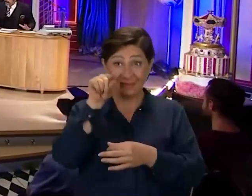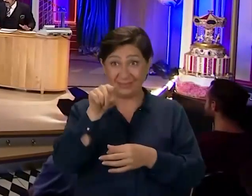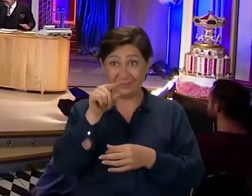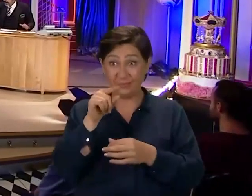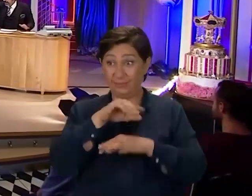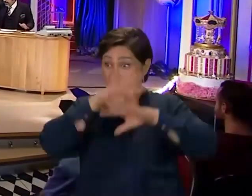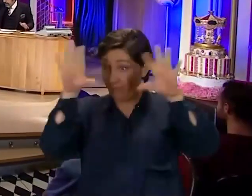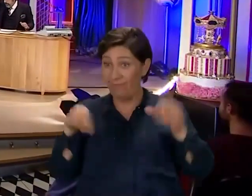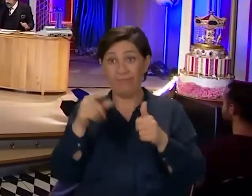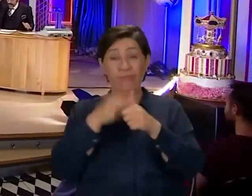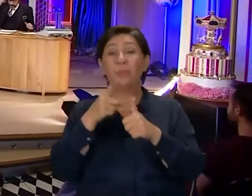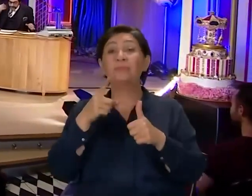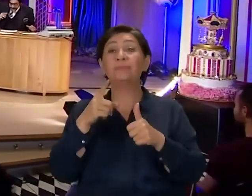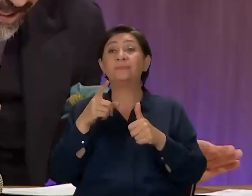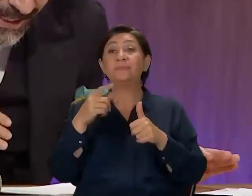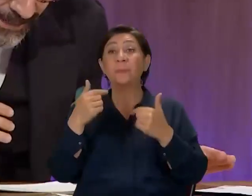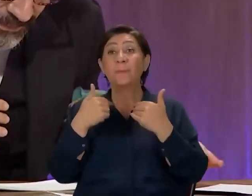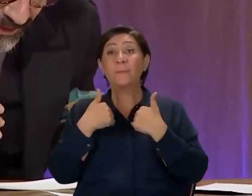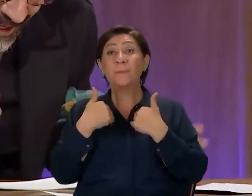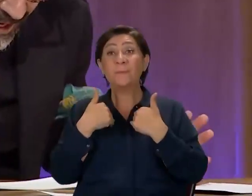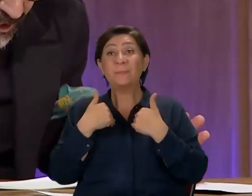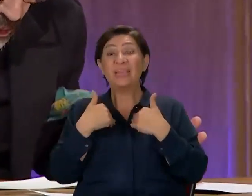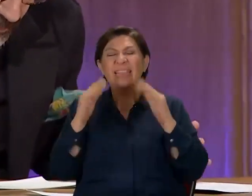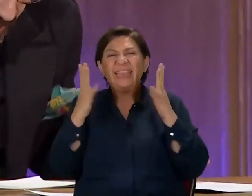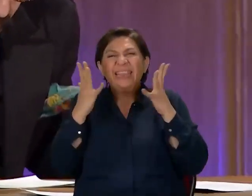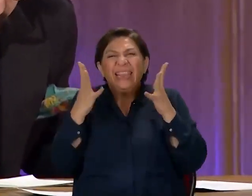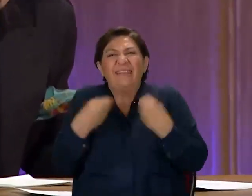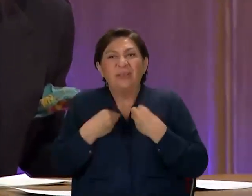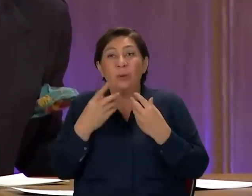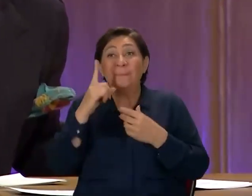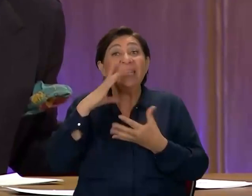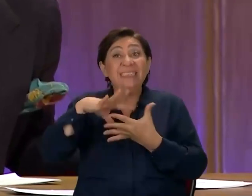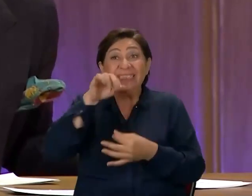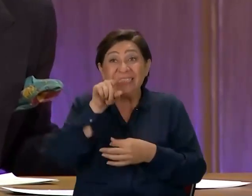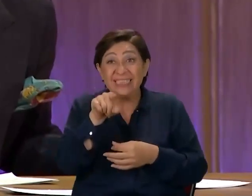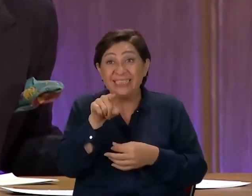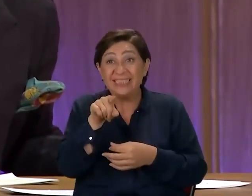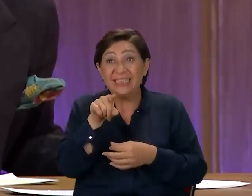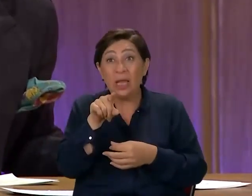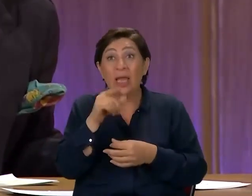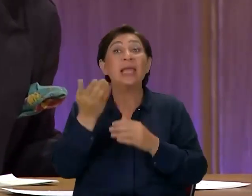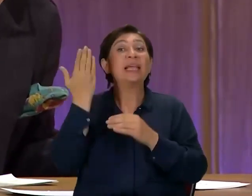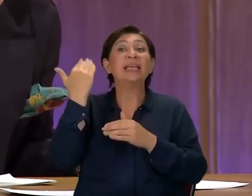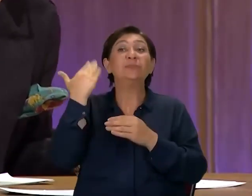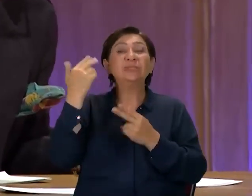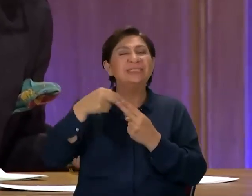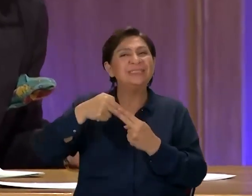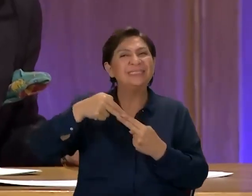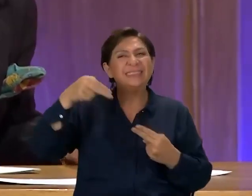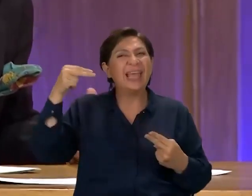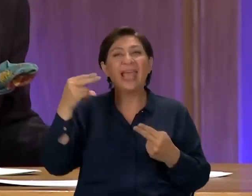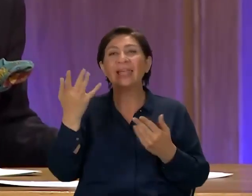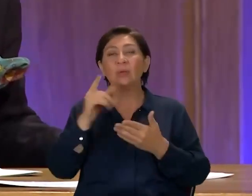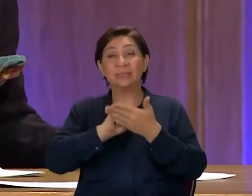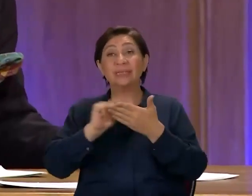bir insanın bak her şeyden önce bu beni deli ediyor. Bir insanın özgeçmiş filan gibi şeylerde